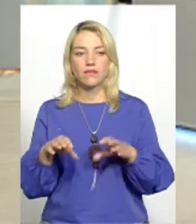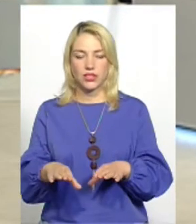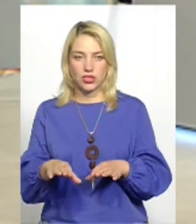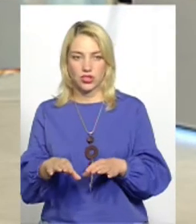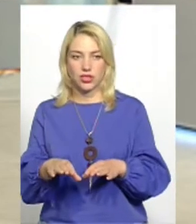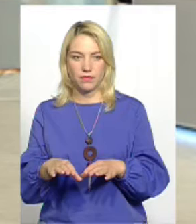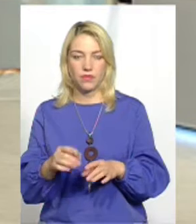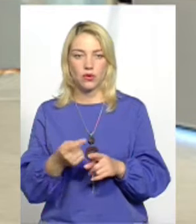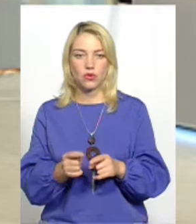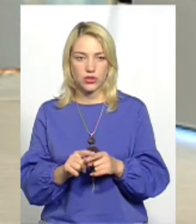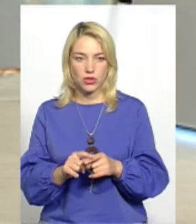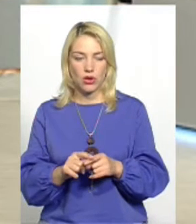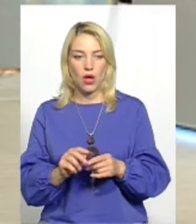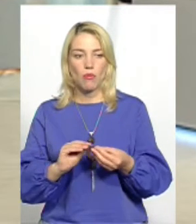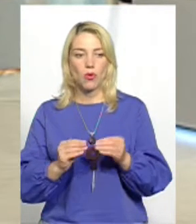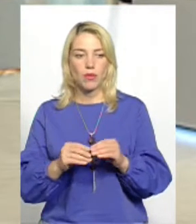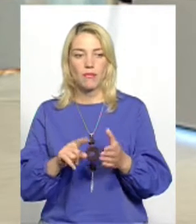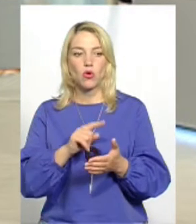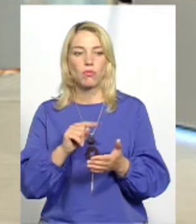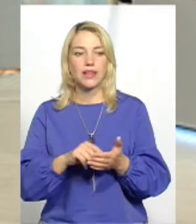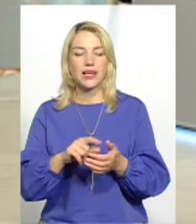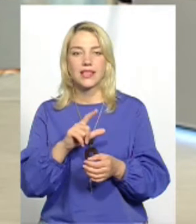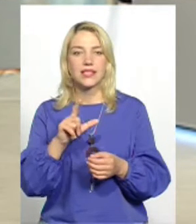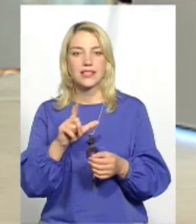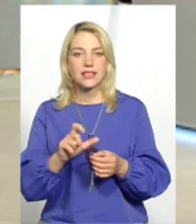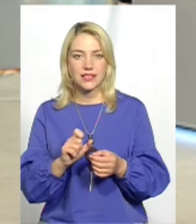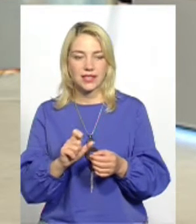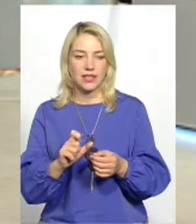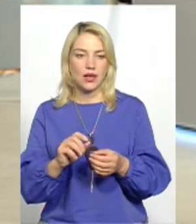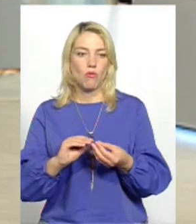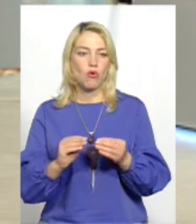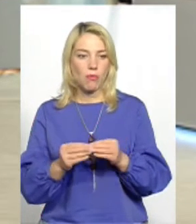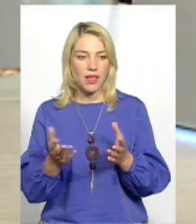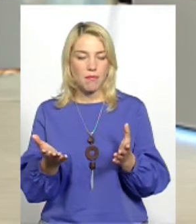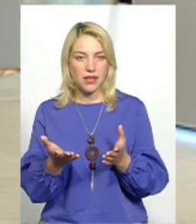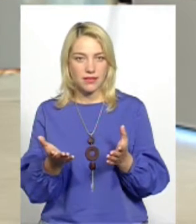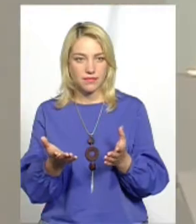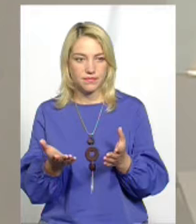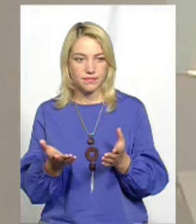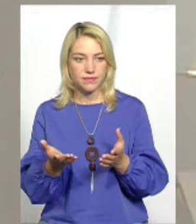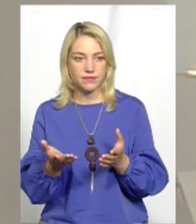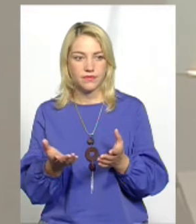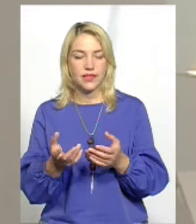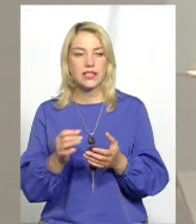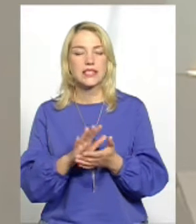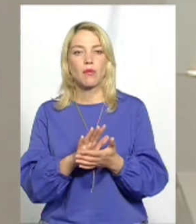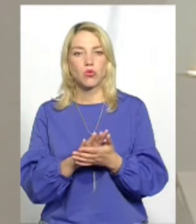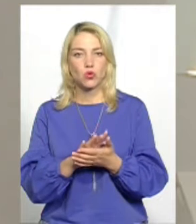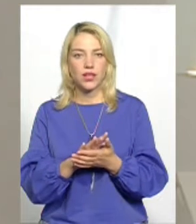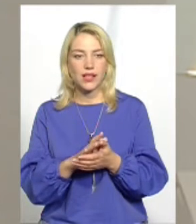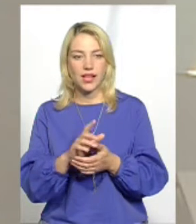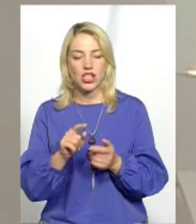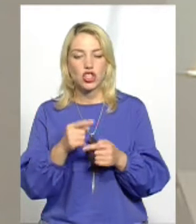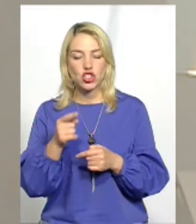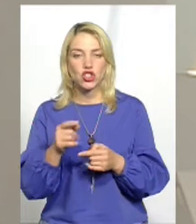вирішення оцього проблемного питання з проблеми, я би сказала, забруднення